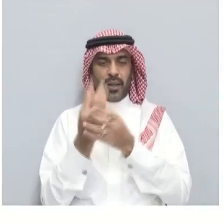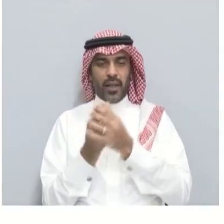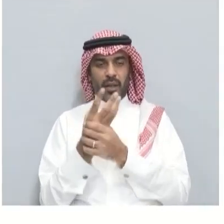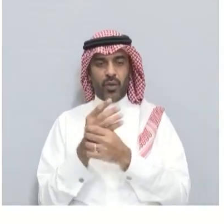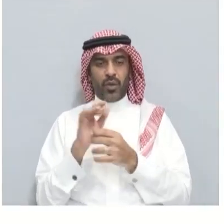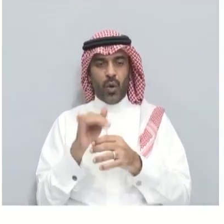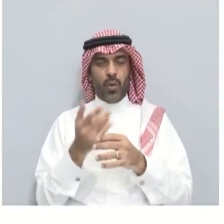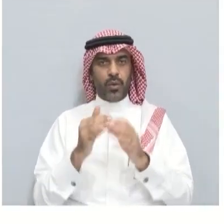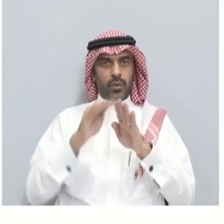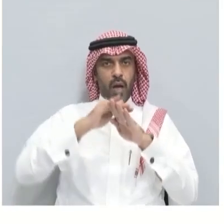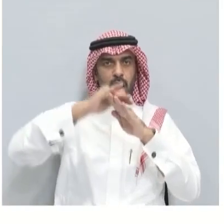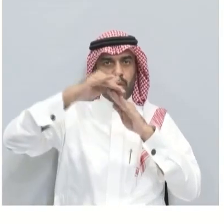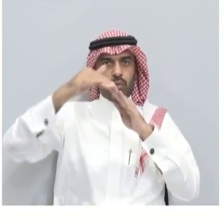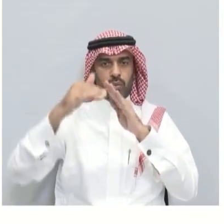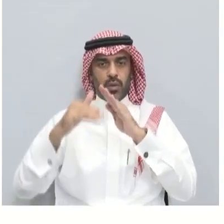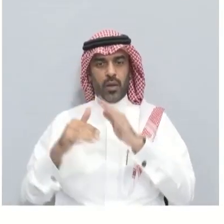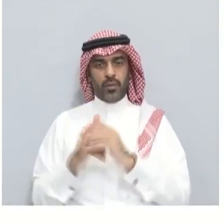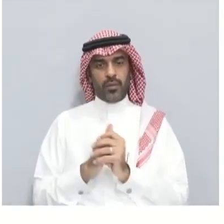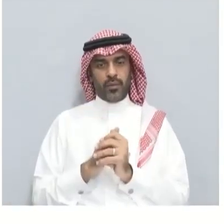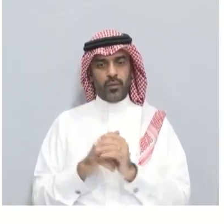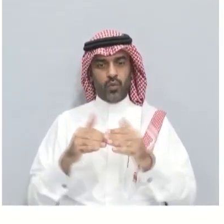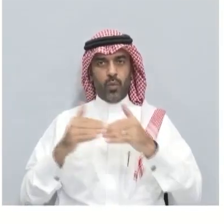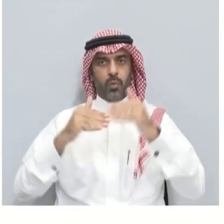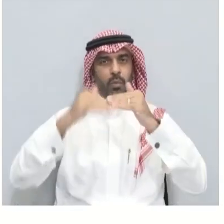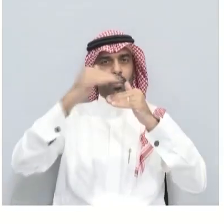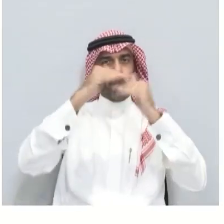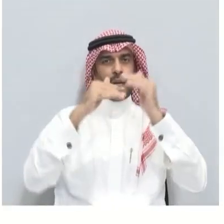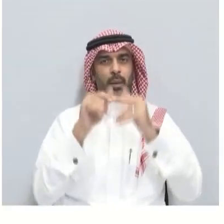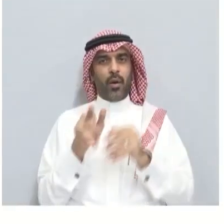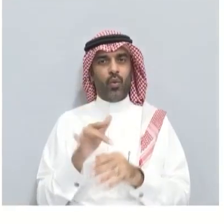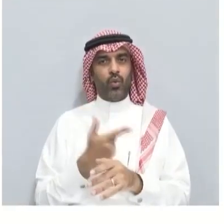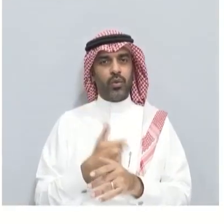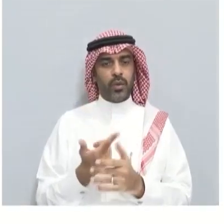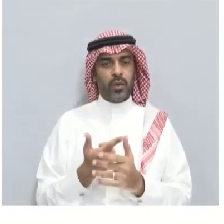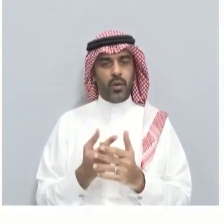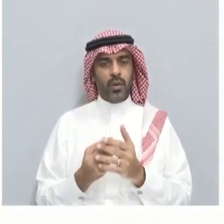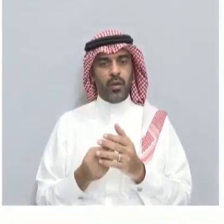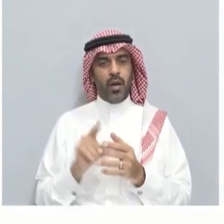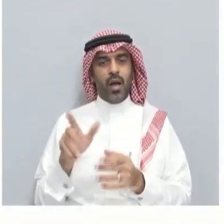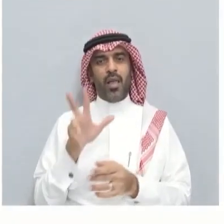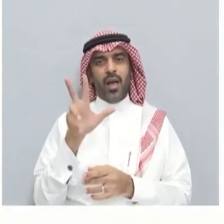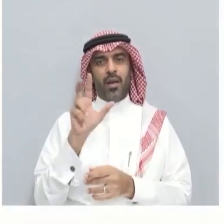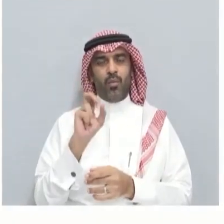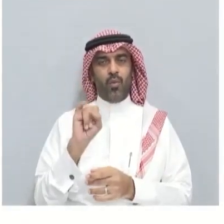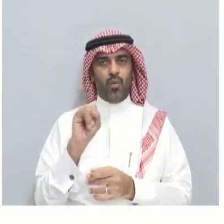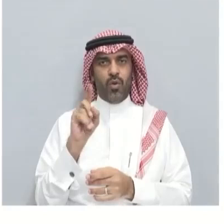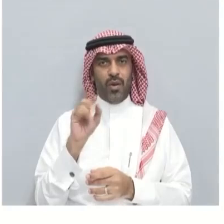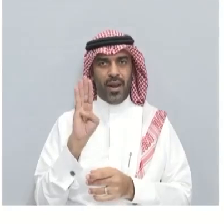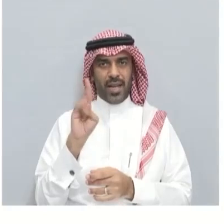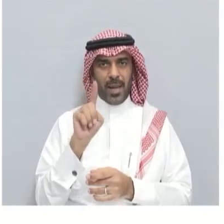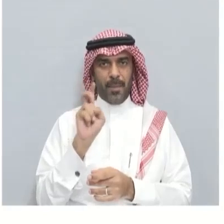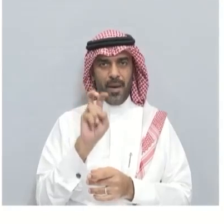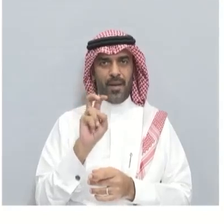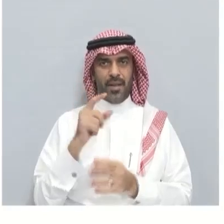مقذوفات طبق طبقات تكوني مركبه اي نو من انواع البراكين احسنتم هي البراكين